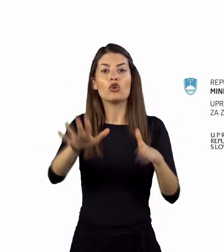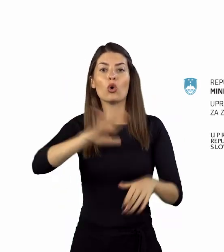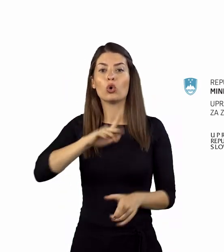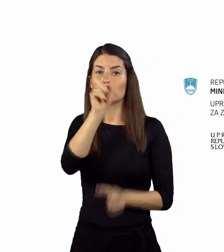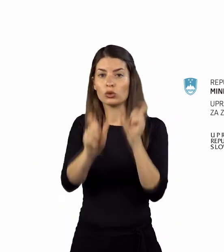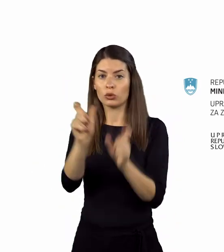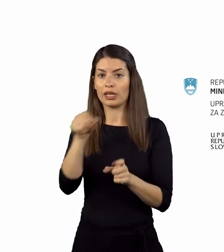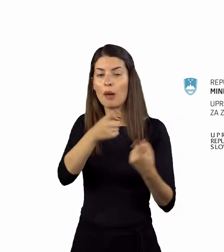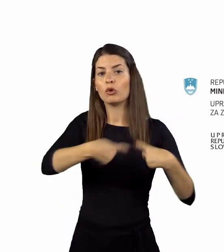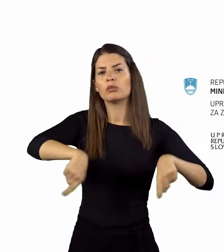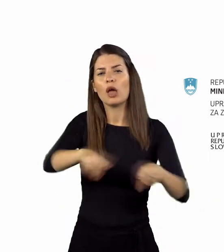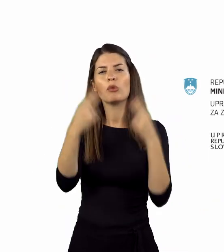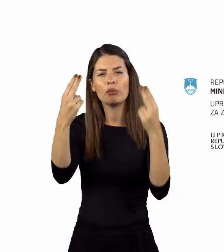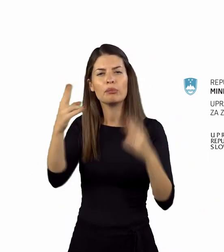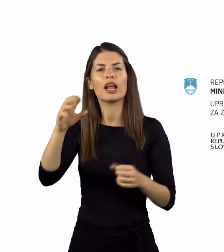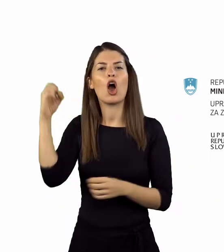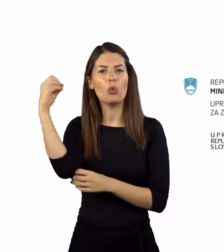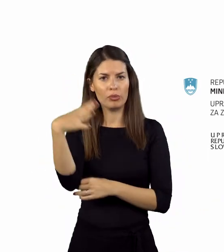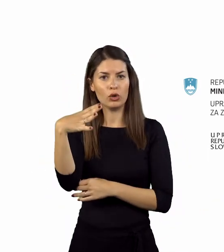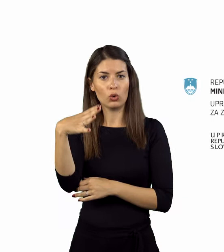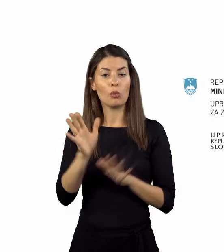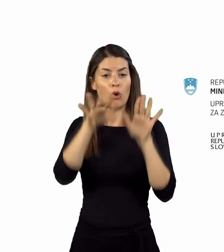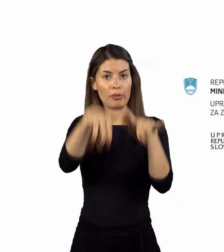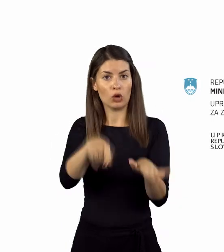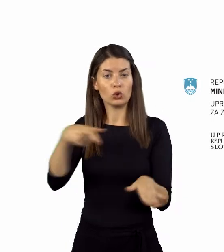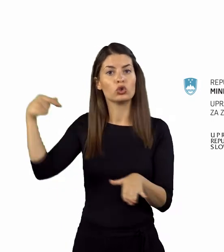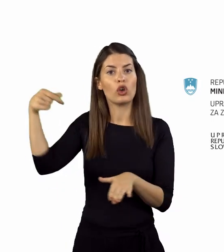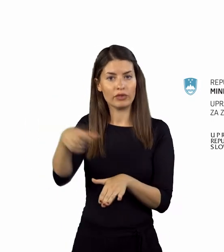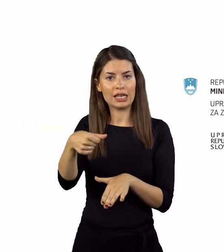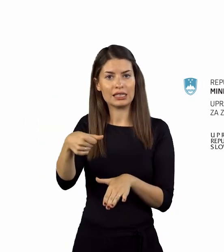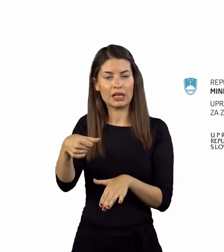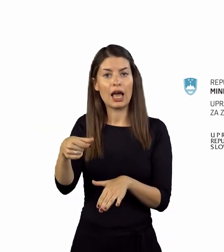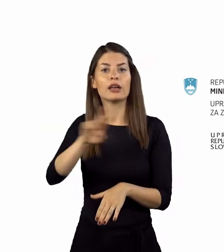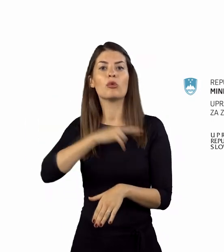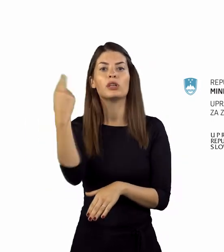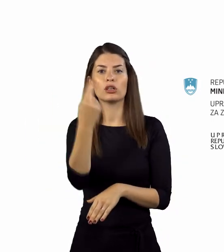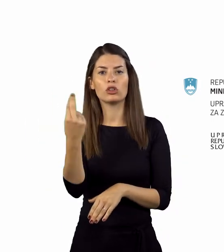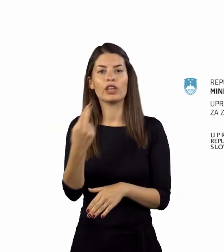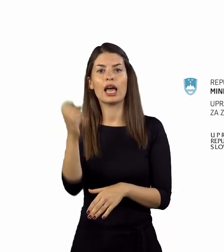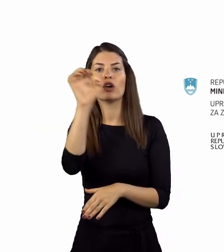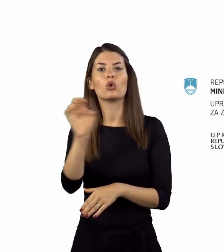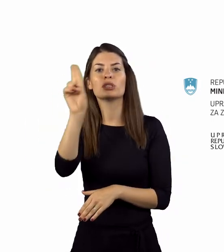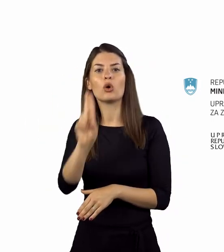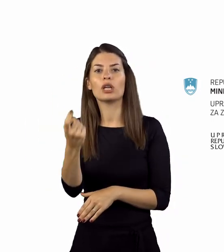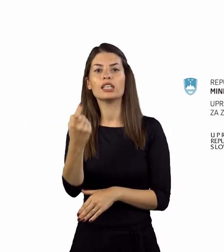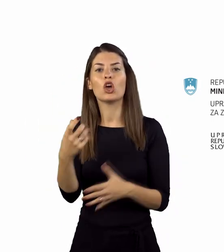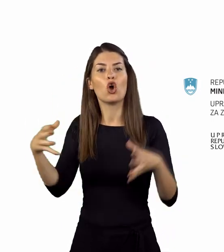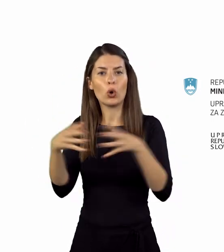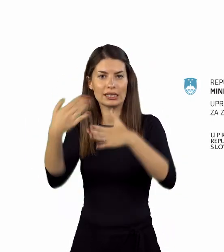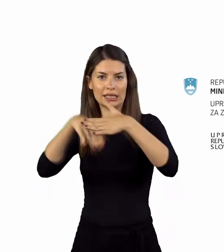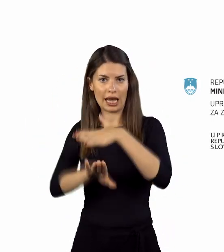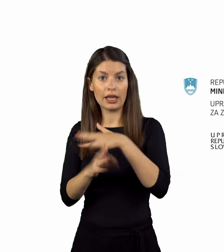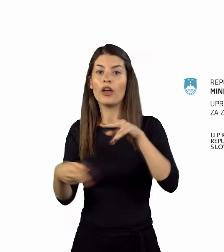na območju pomembnega vpliva poplav sofinancirata Republika Slovenija in Evropska unija iz kohezijskega sklada.